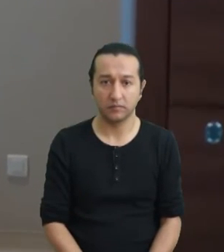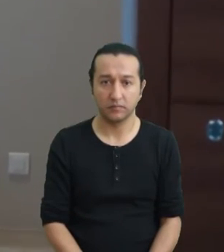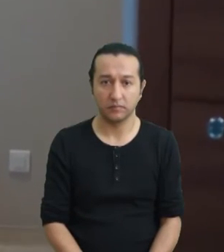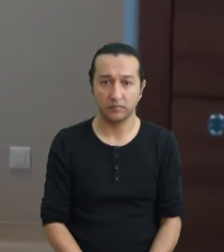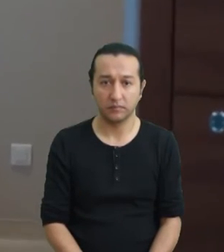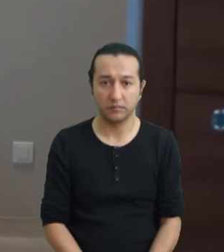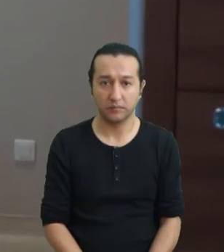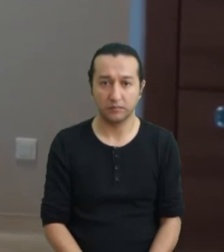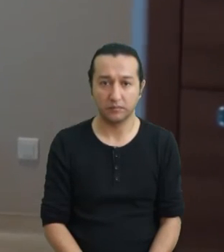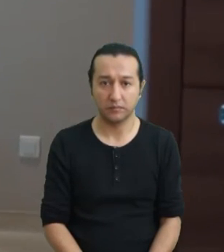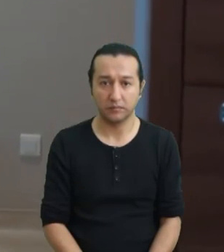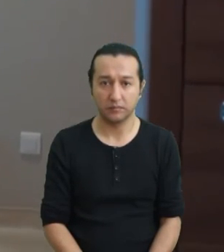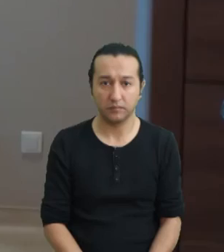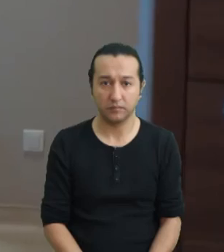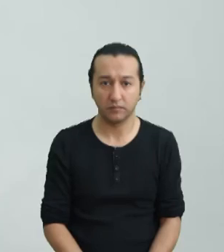İndirdi.